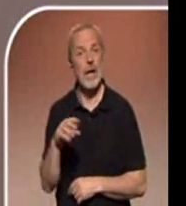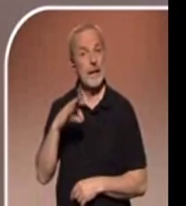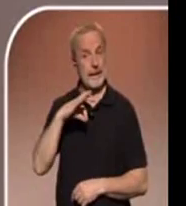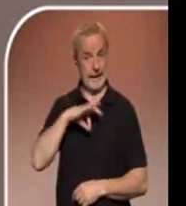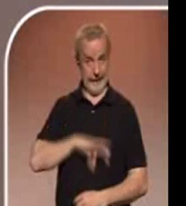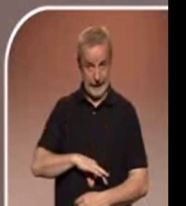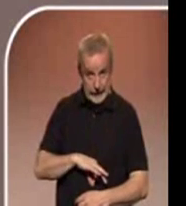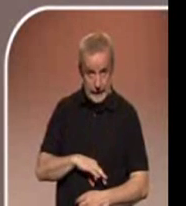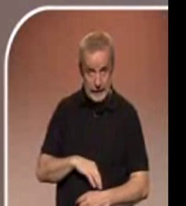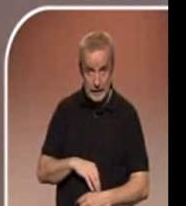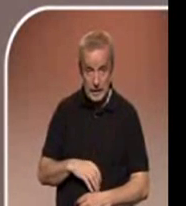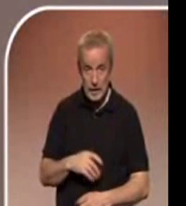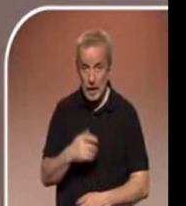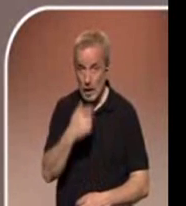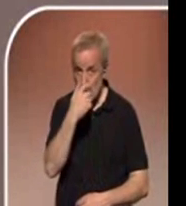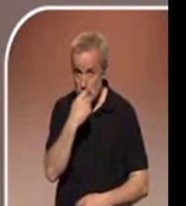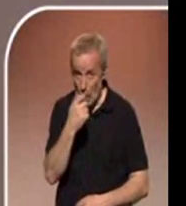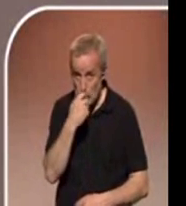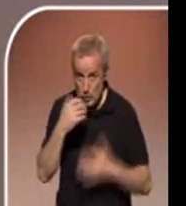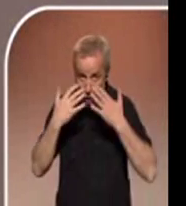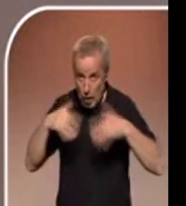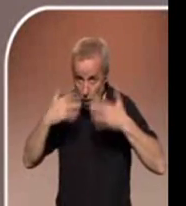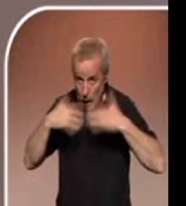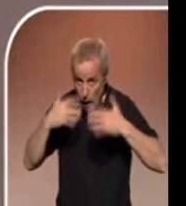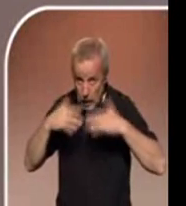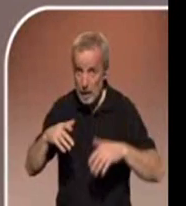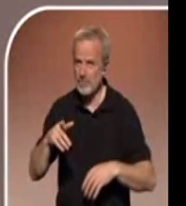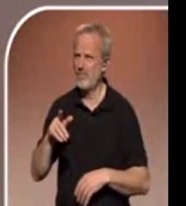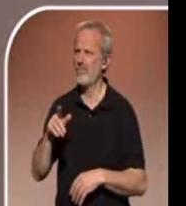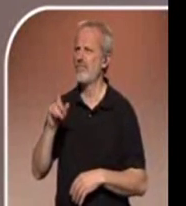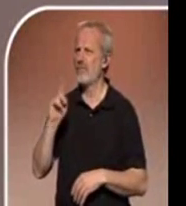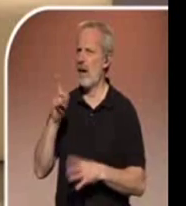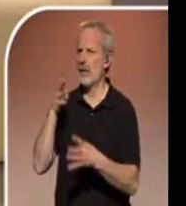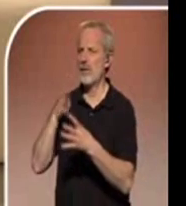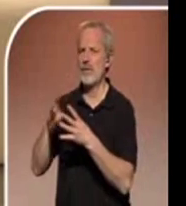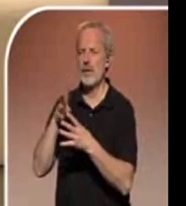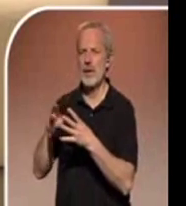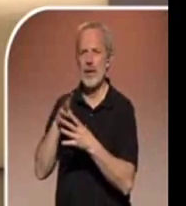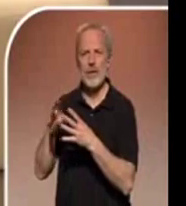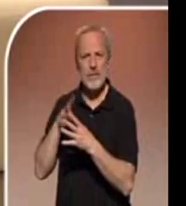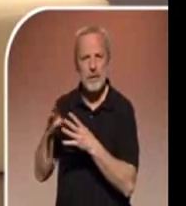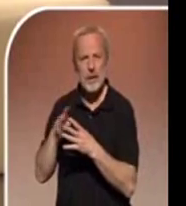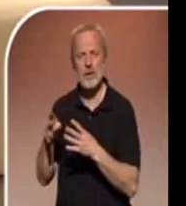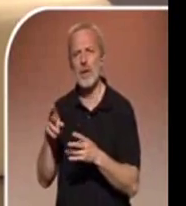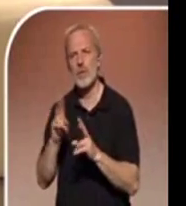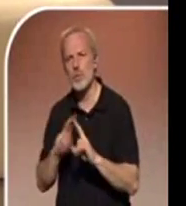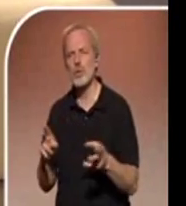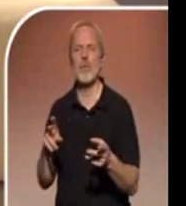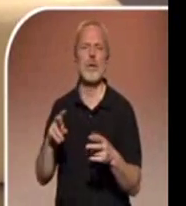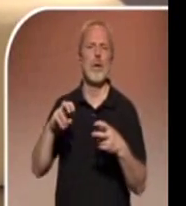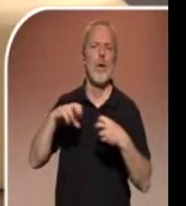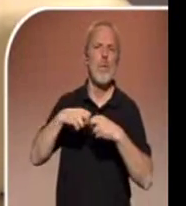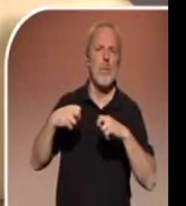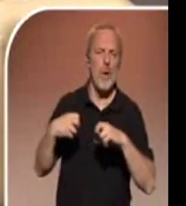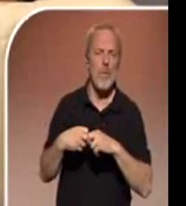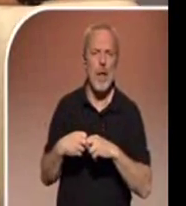syna ne. Stálo by to jistě za vyšetření, jestli nemají nějaký tedy obrácený problém,